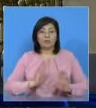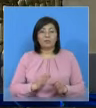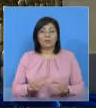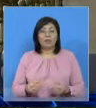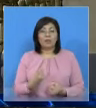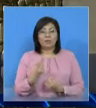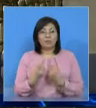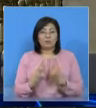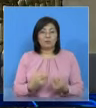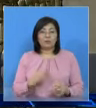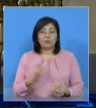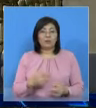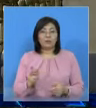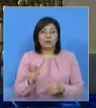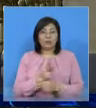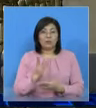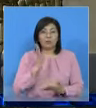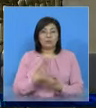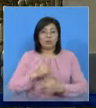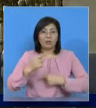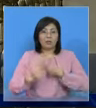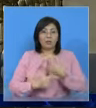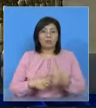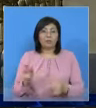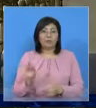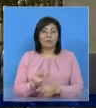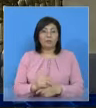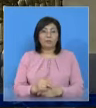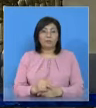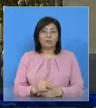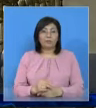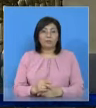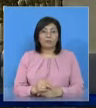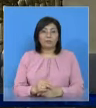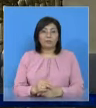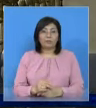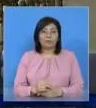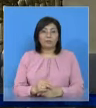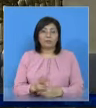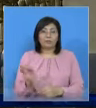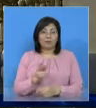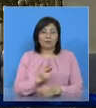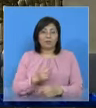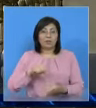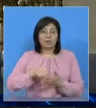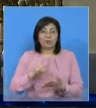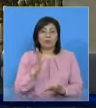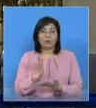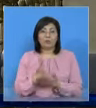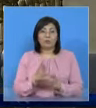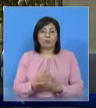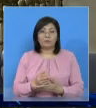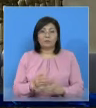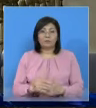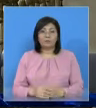және де бір бейнебаянымыз бар. Алда уақытта бір фильмнен, бір кинодан ұсыныстар келіп жатыр. Қазір сонымен